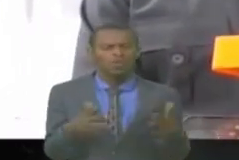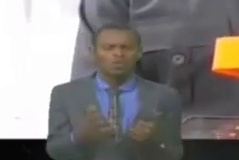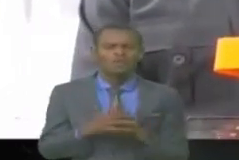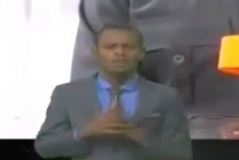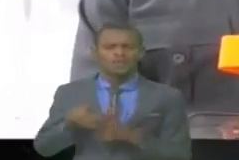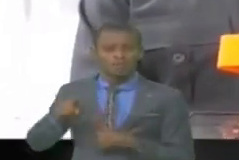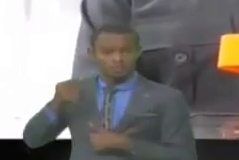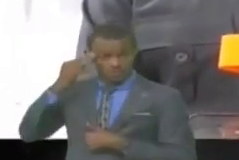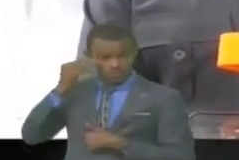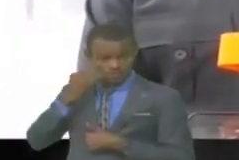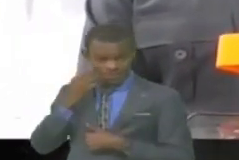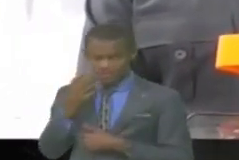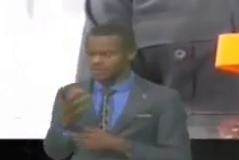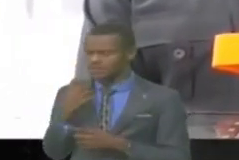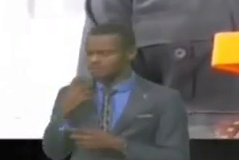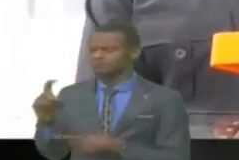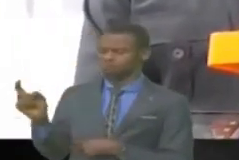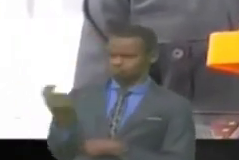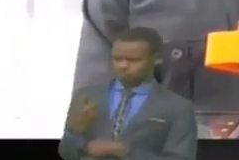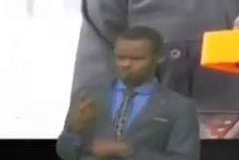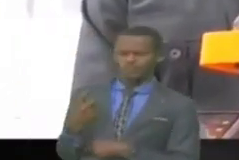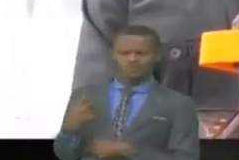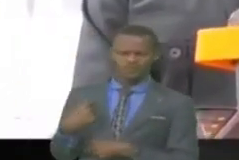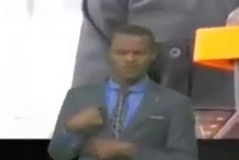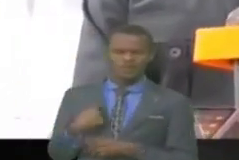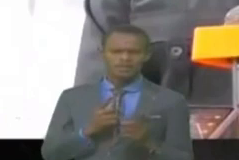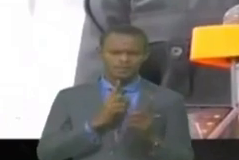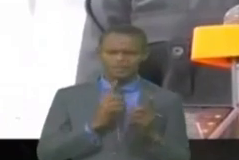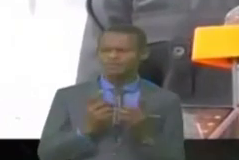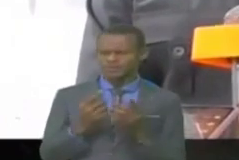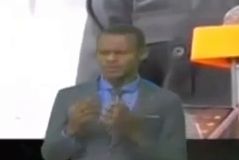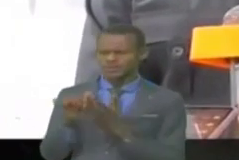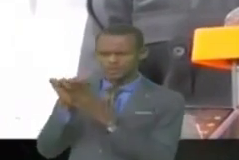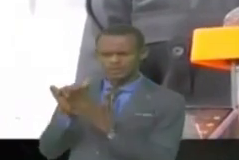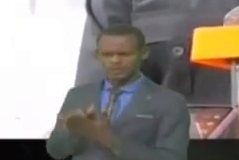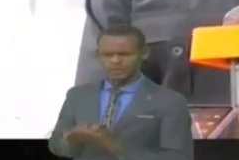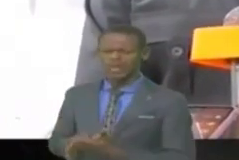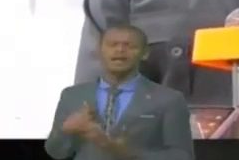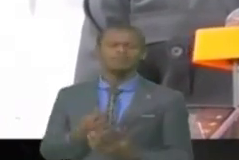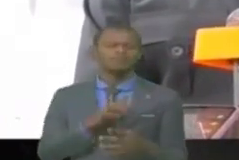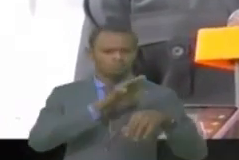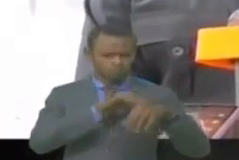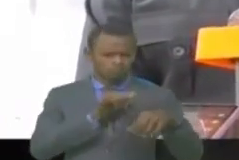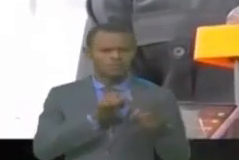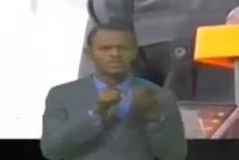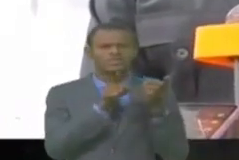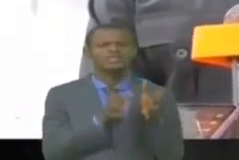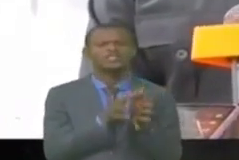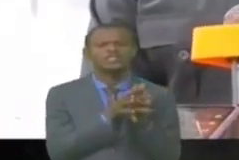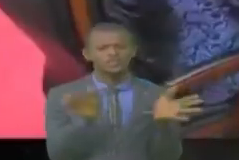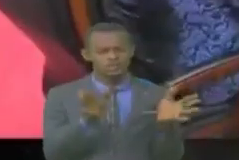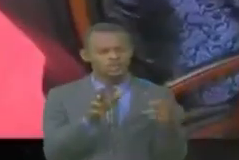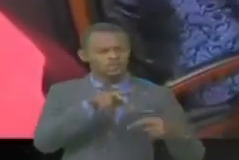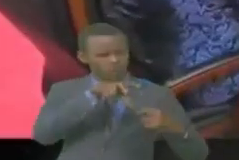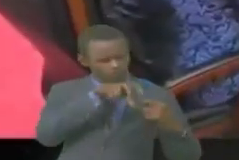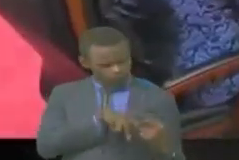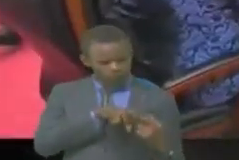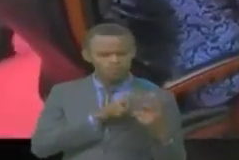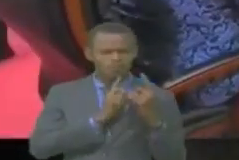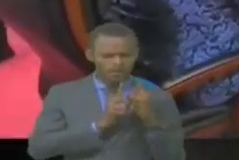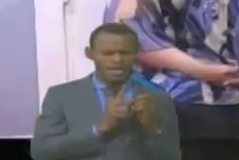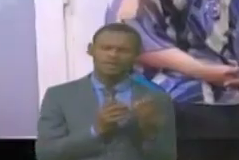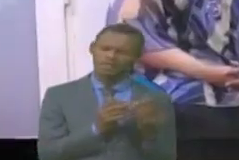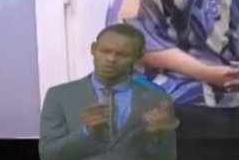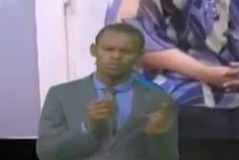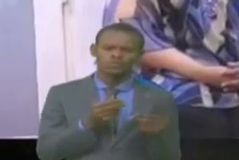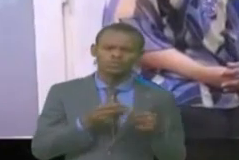pris le dossier en main et il va donner de son mieux pour que le plus vite possible ces plans de relance deviennent effectifs. Le directeur général